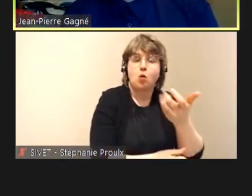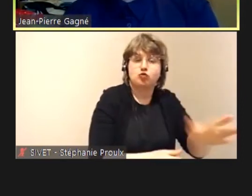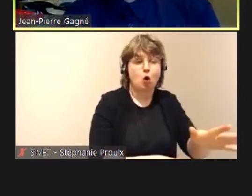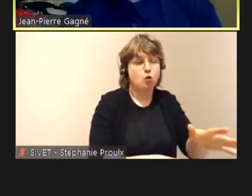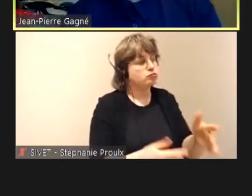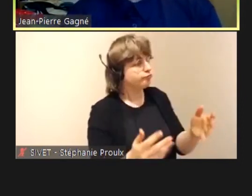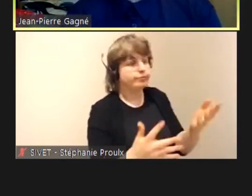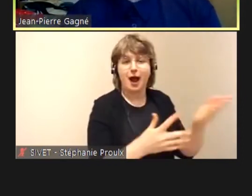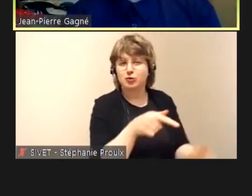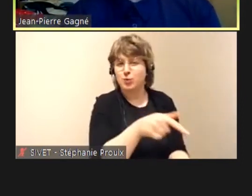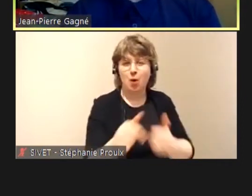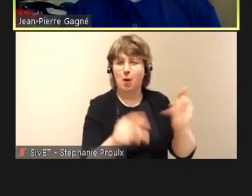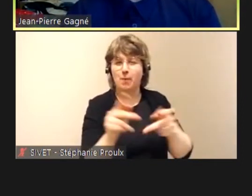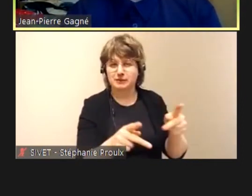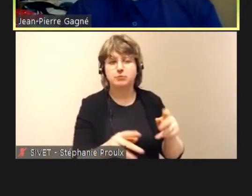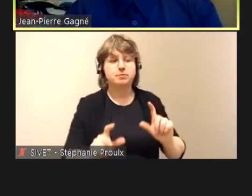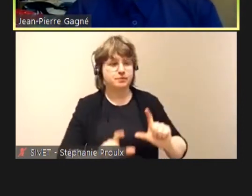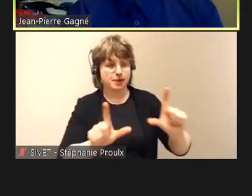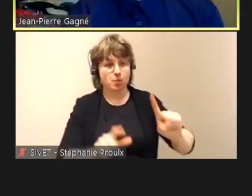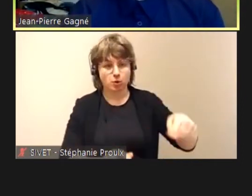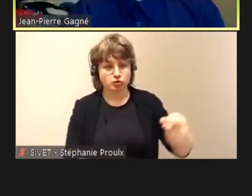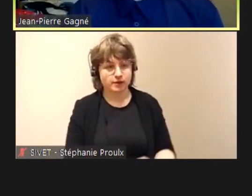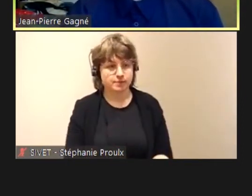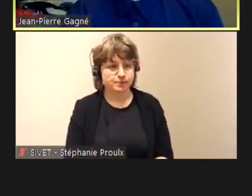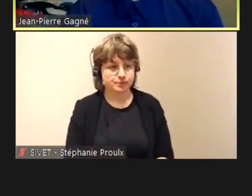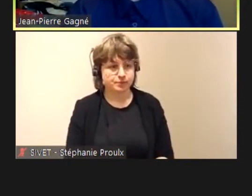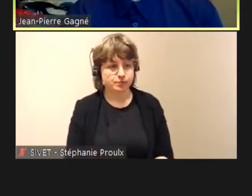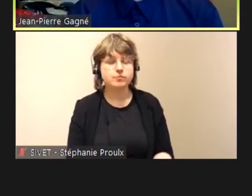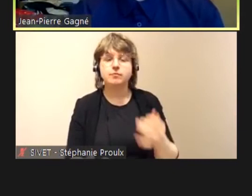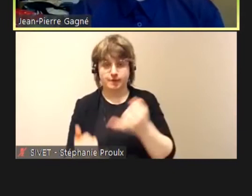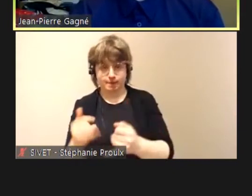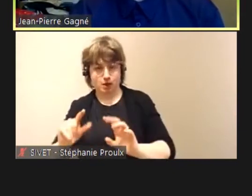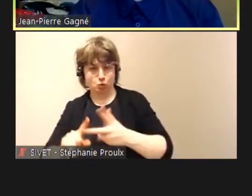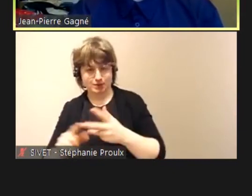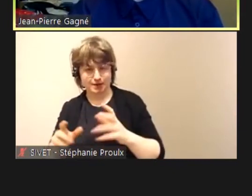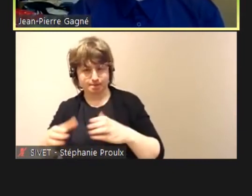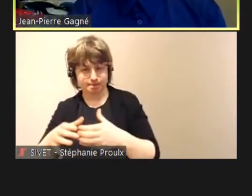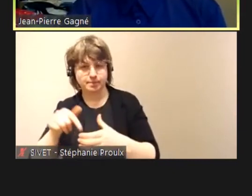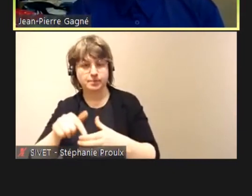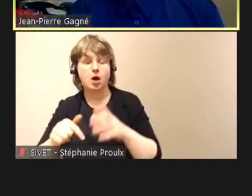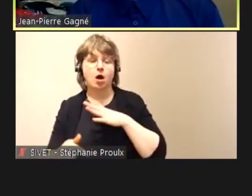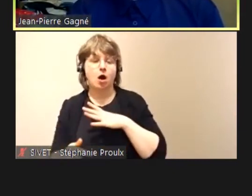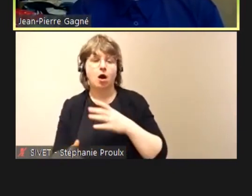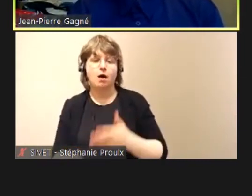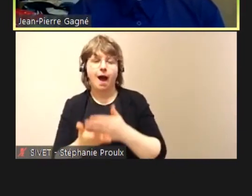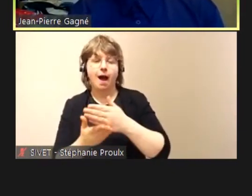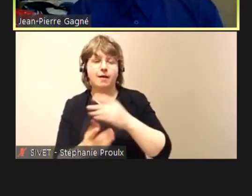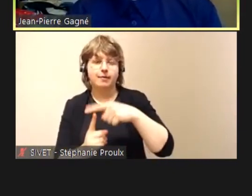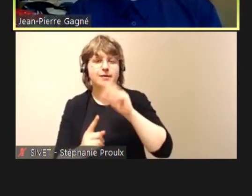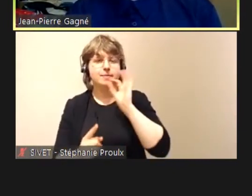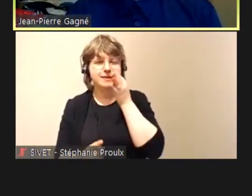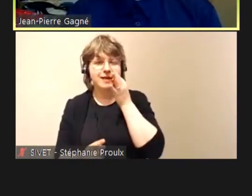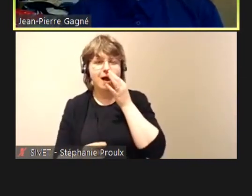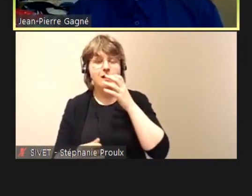eux. Prochaine diapo, s'il vous plaît. Et finalement, il y a des aides techniques qui peuvent être utilisées dans des endroits ou